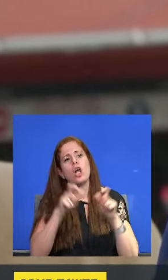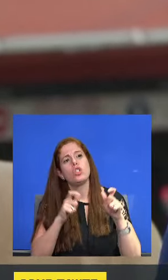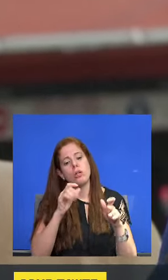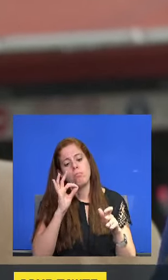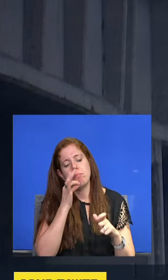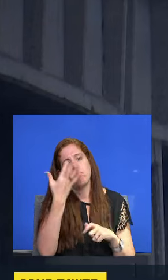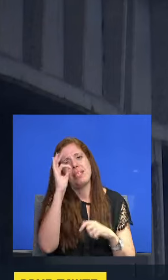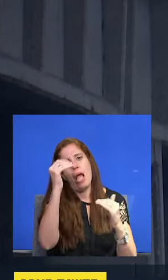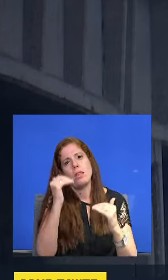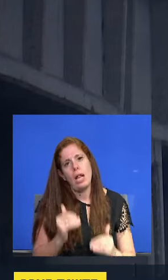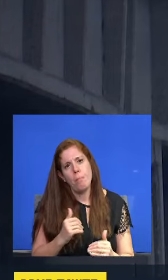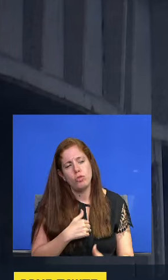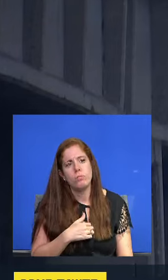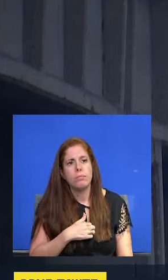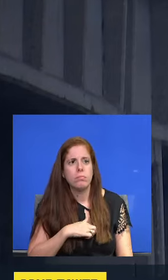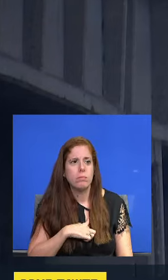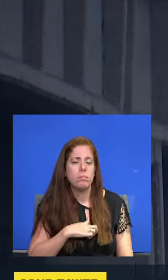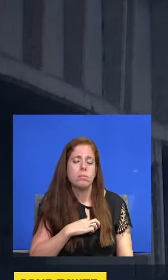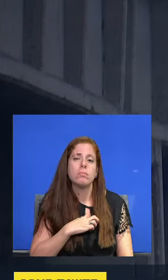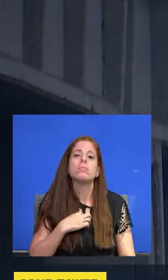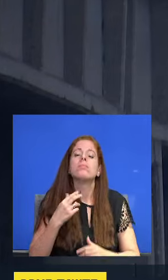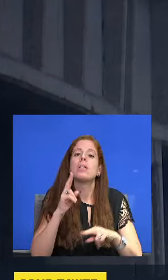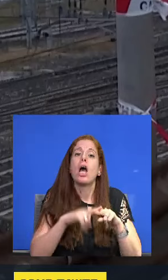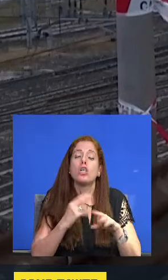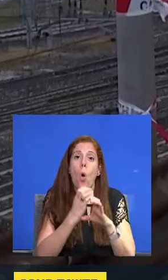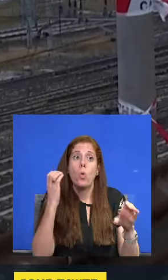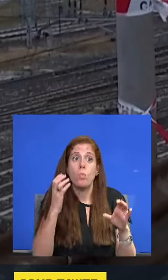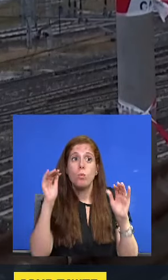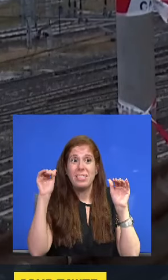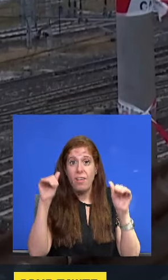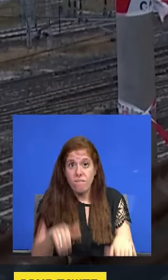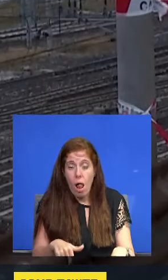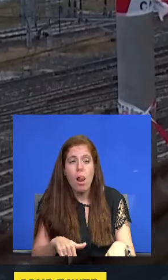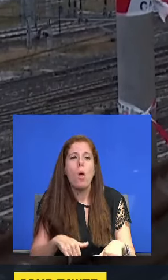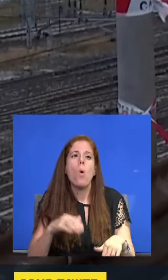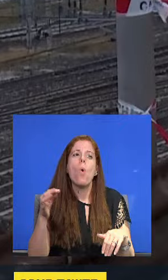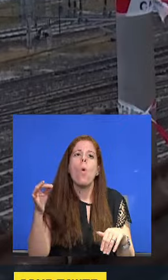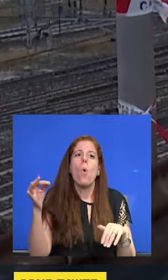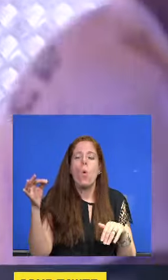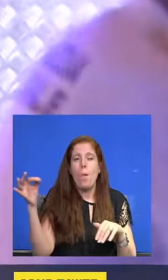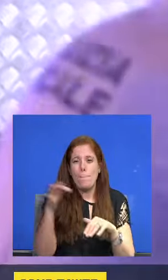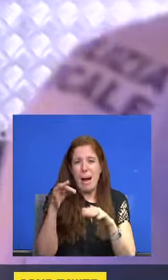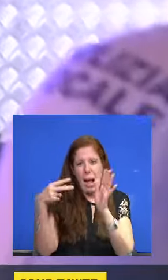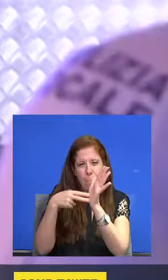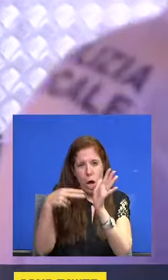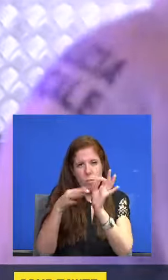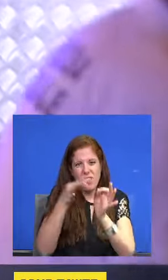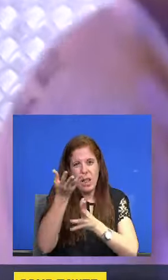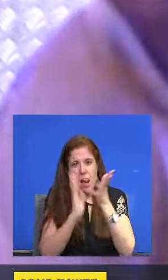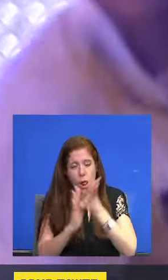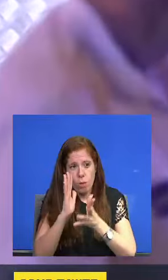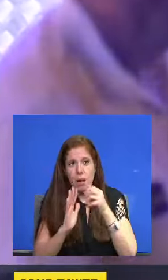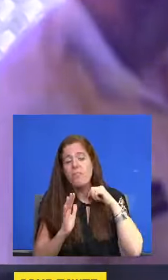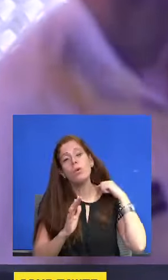sotto i 50 anni. לאחר שהאוטובוס נפל מהגשר, הוא פגע בחבלי חשמל והחל לעלות בלהבות. צוותי הכיבוי שהגיעו